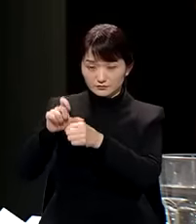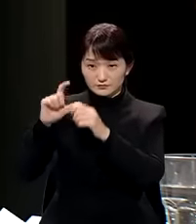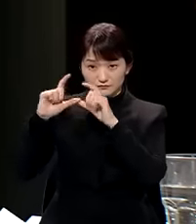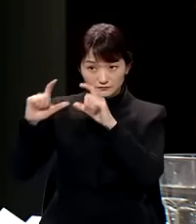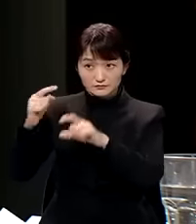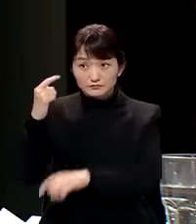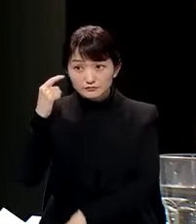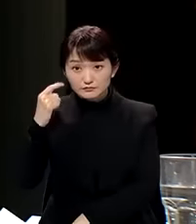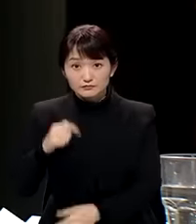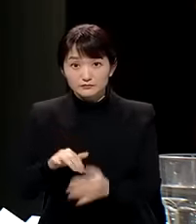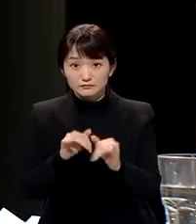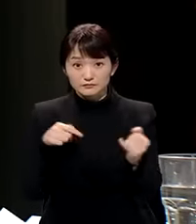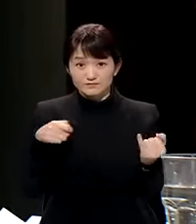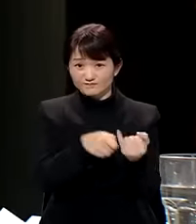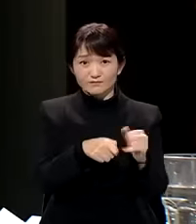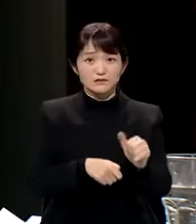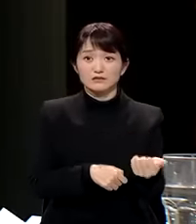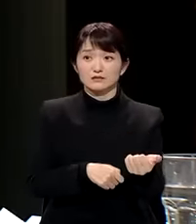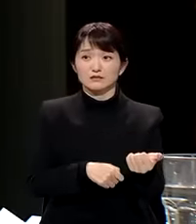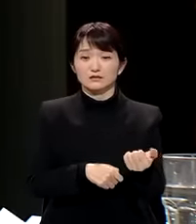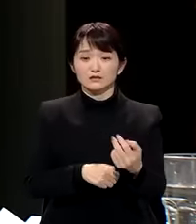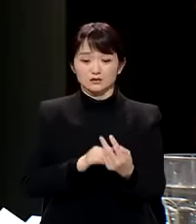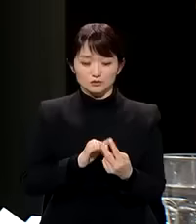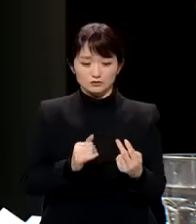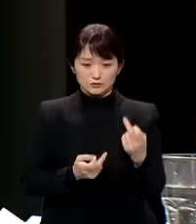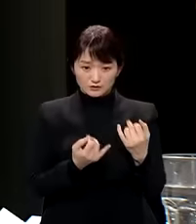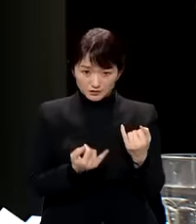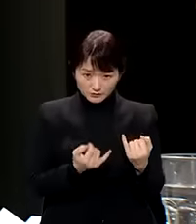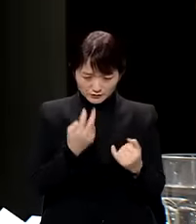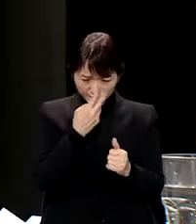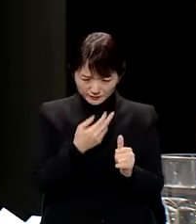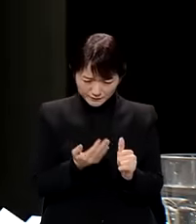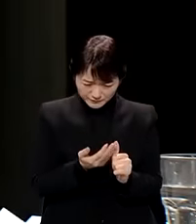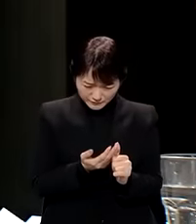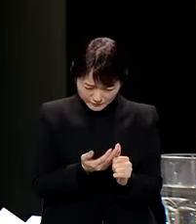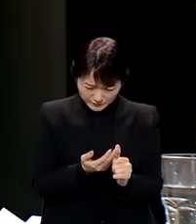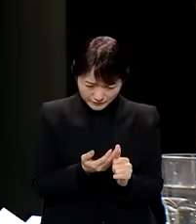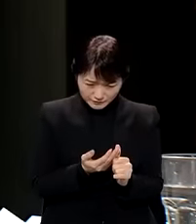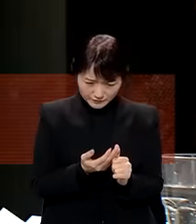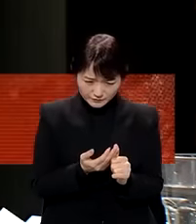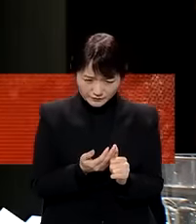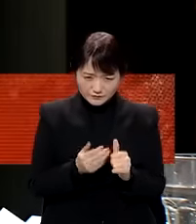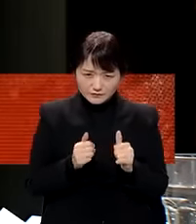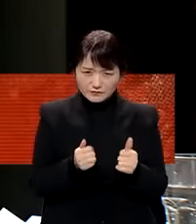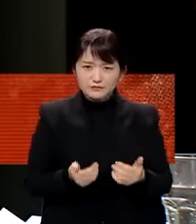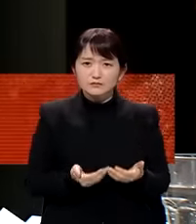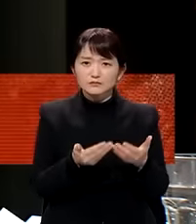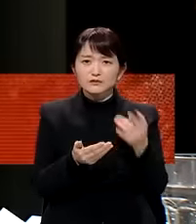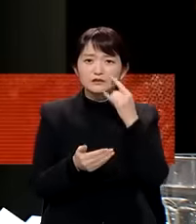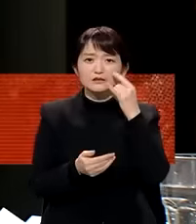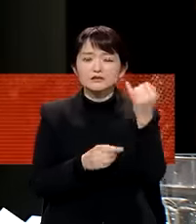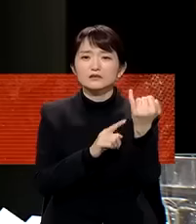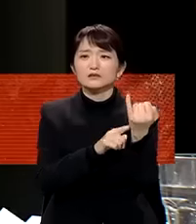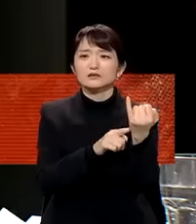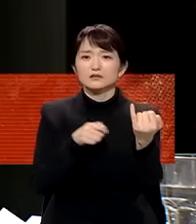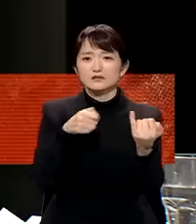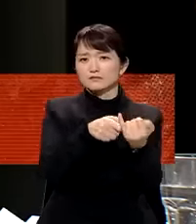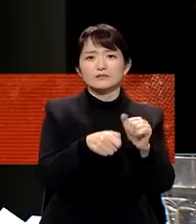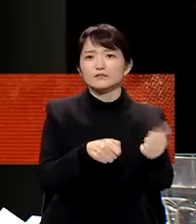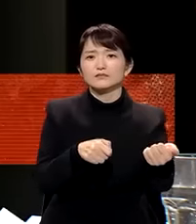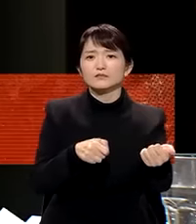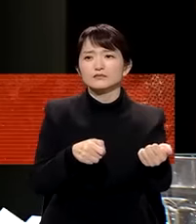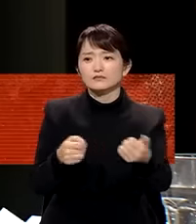죽여 어 두 남매를 열심히 키우면서 봉사하며 살고 싶다고 했던 엄마를 살해한